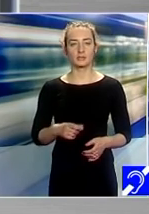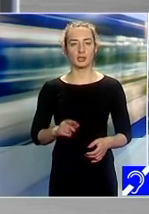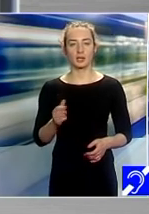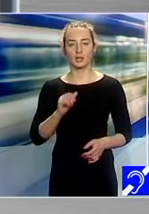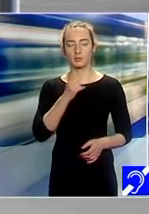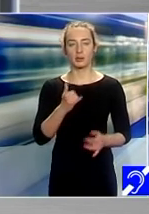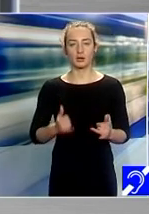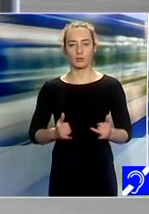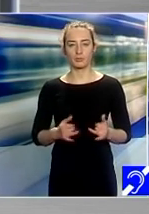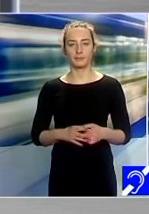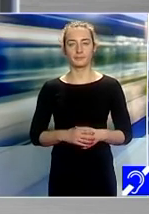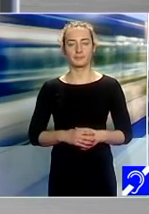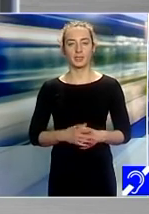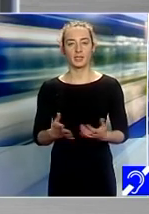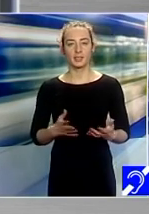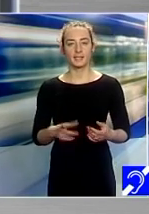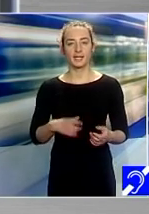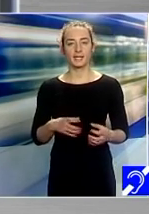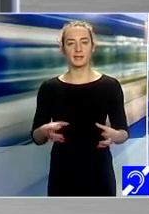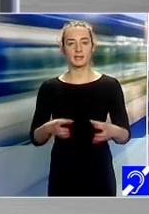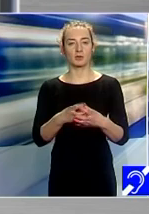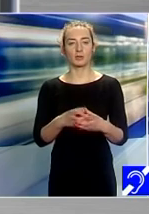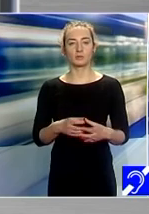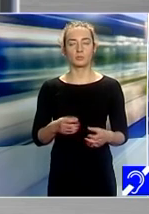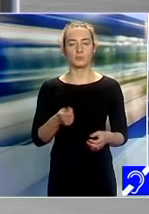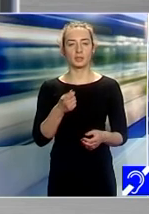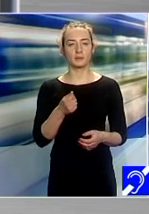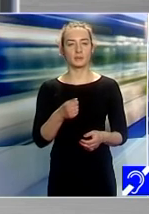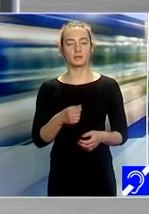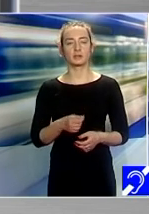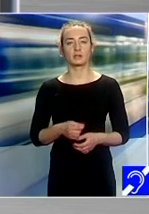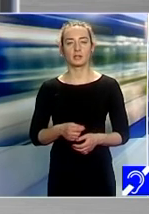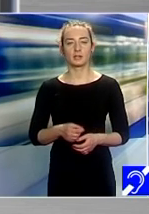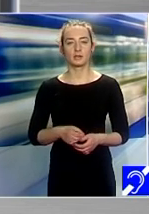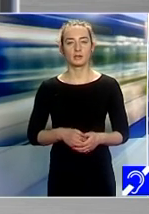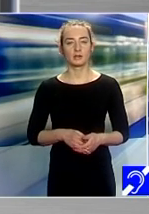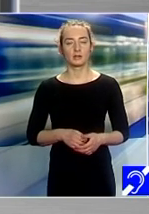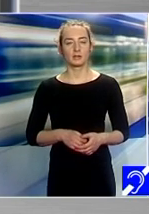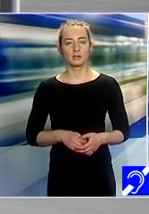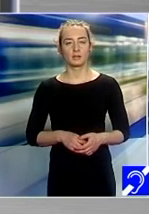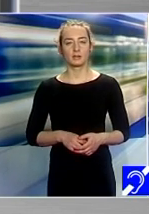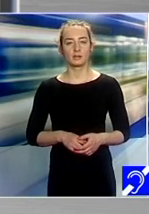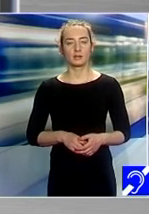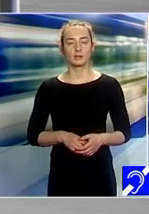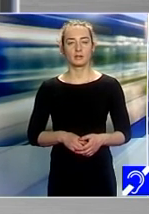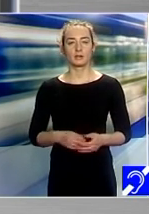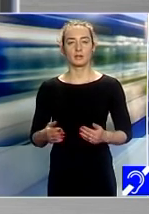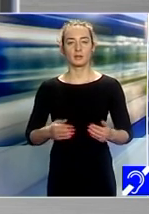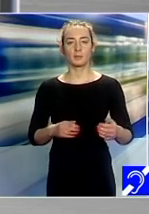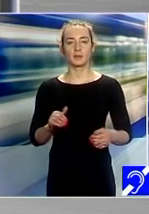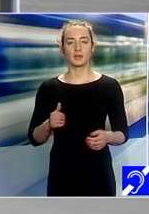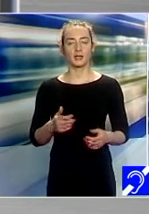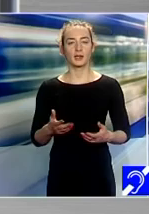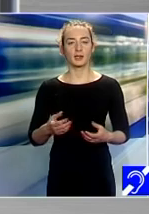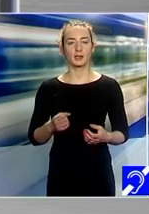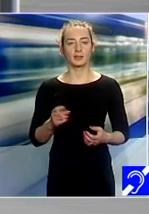momentan. Deci care este cuantumul indemnizației? Cuantumul indemnizației depinde de opțiunea pe